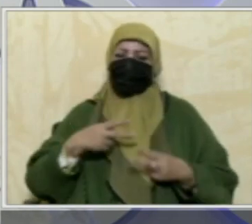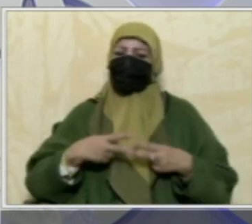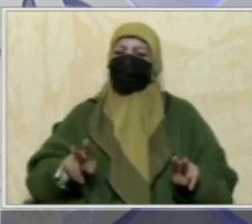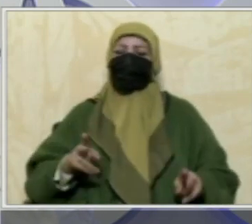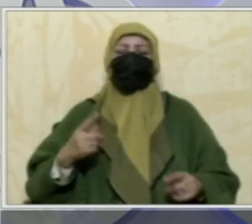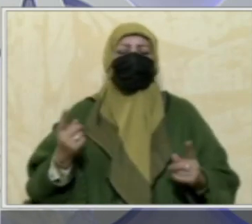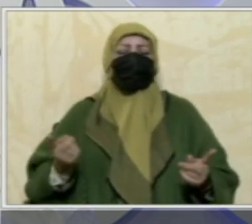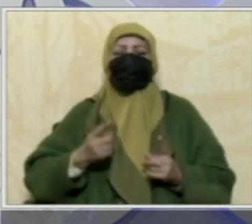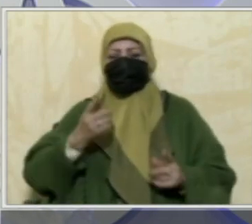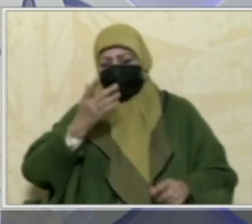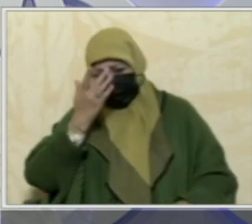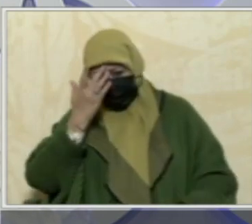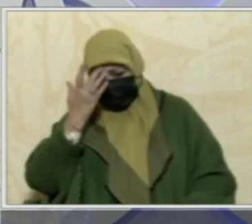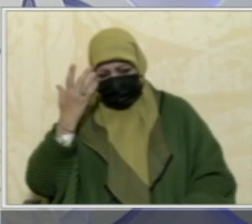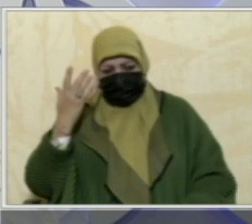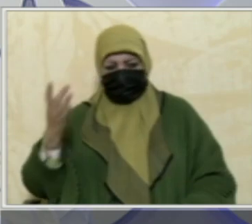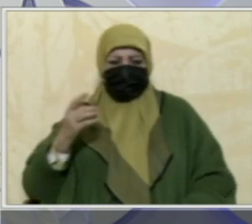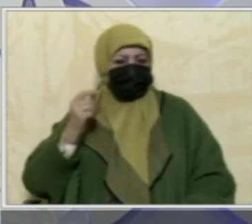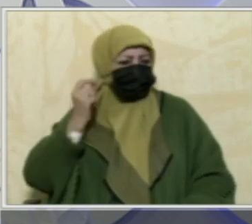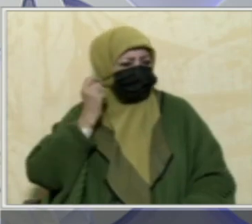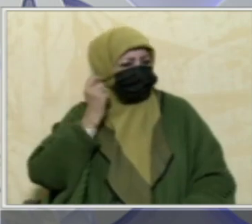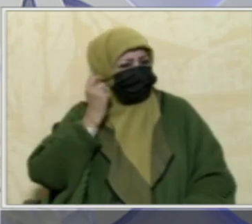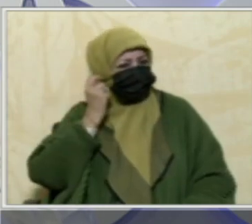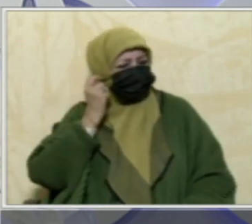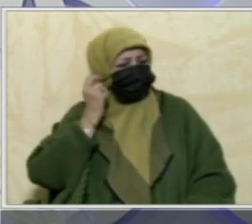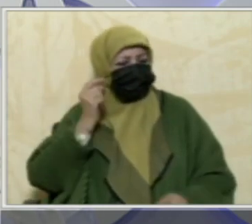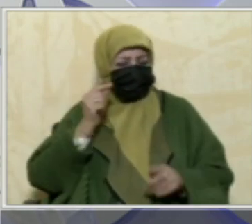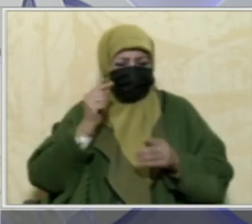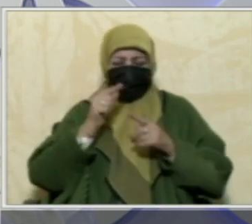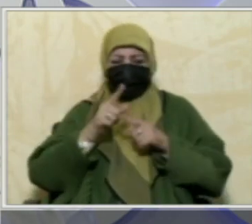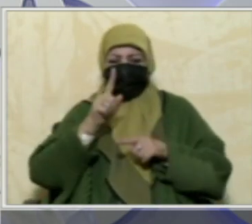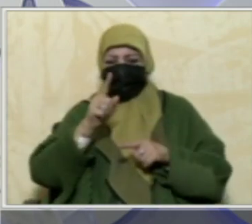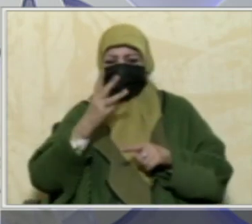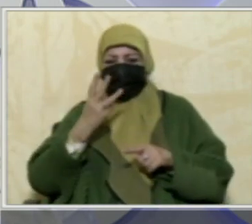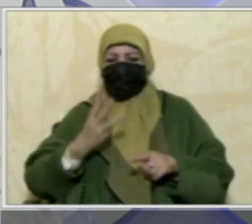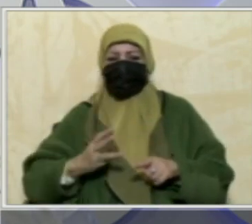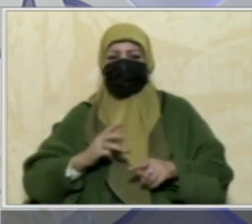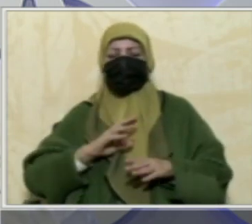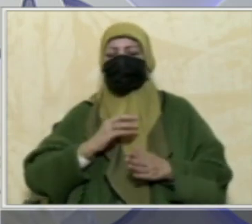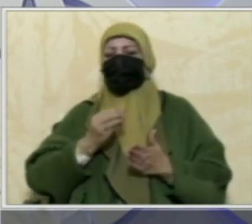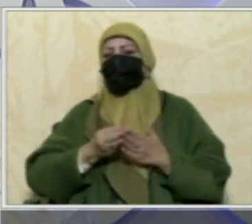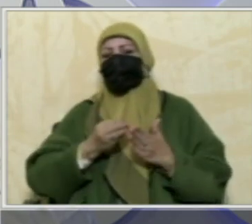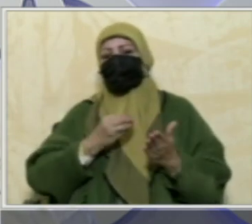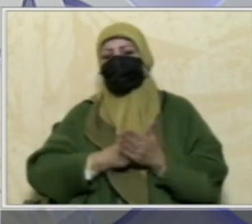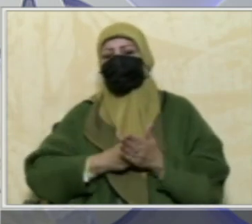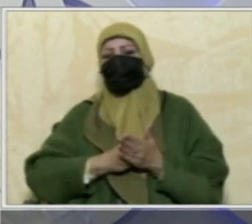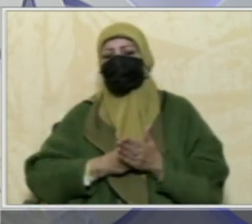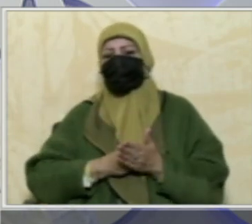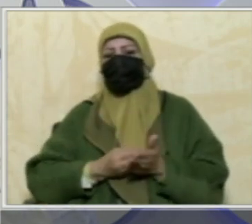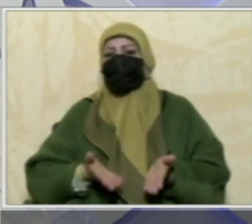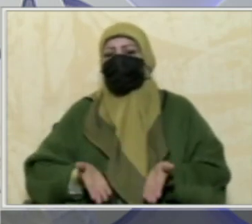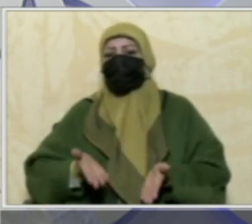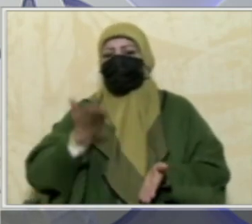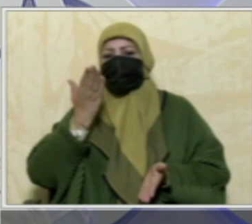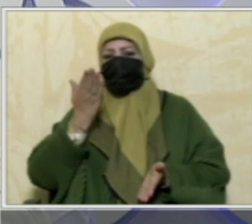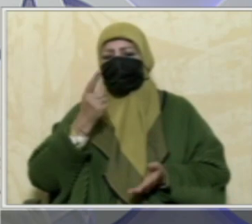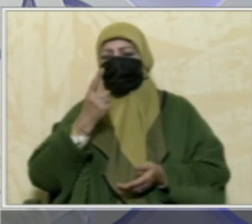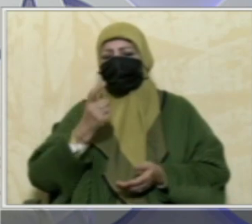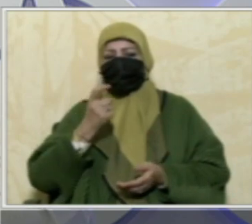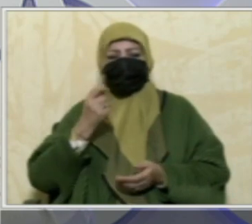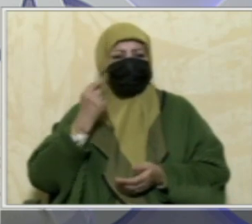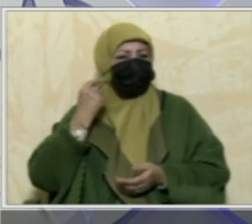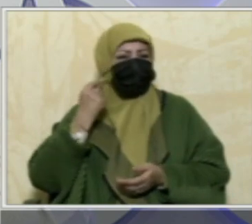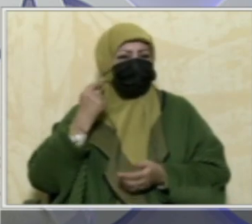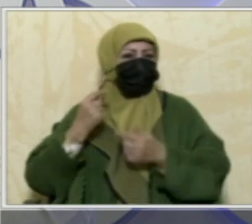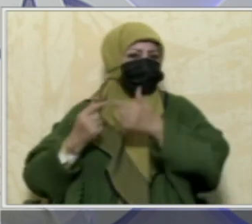اكثر من ثلث الاذن لا تجزم اكثر من ثلث الاذن تو الاذن يعني ليست حكم حكم الذنب